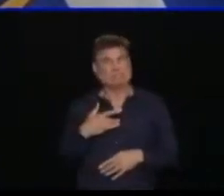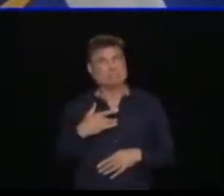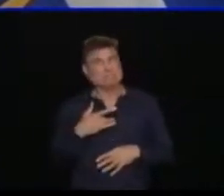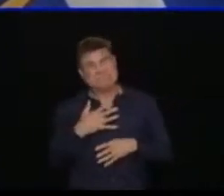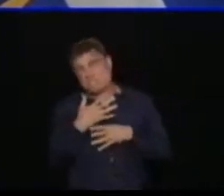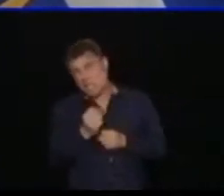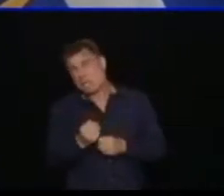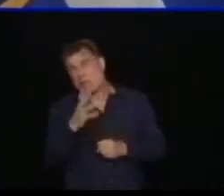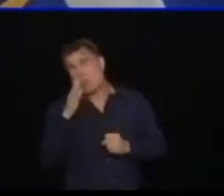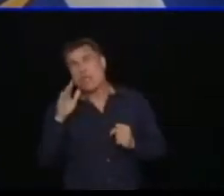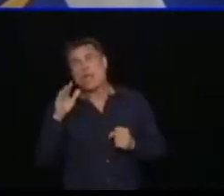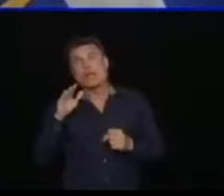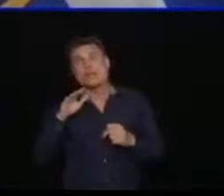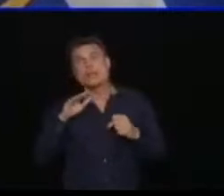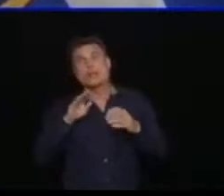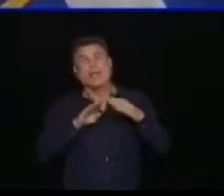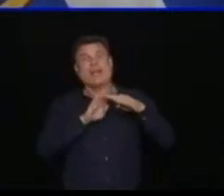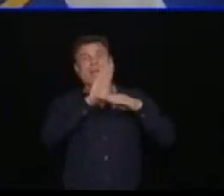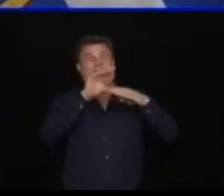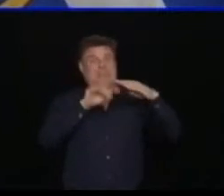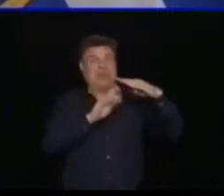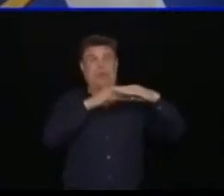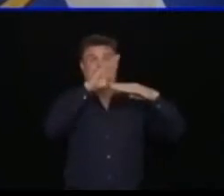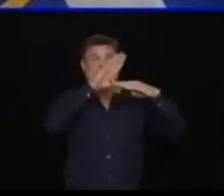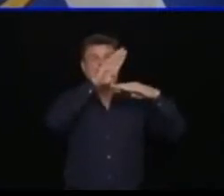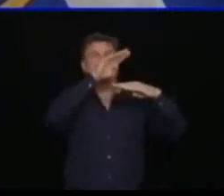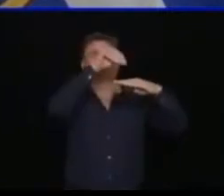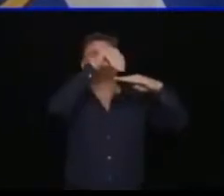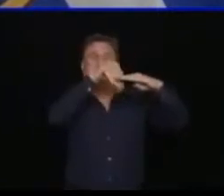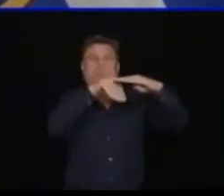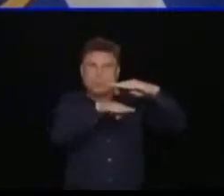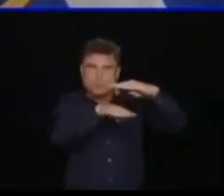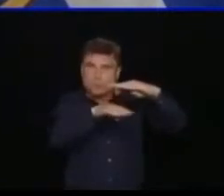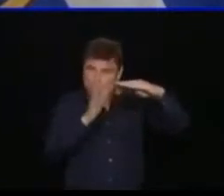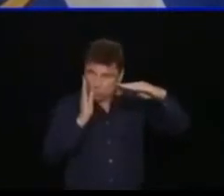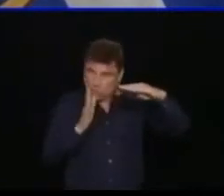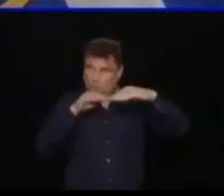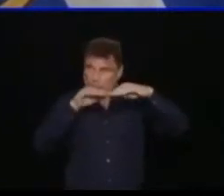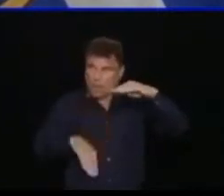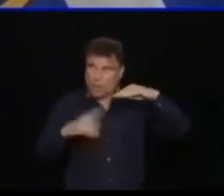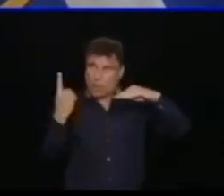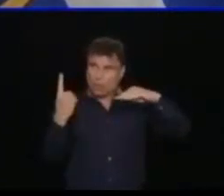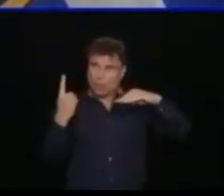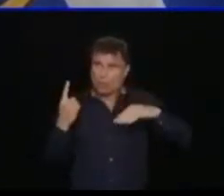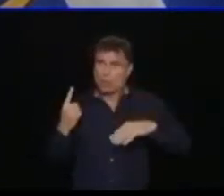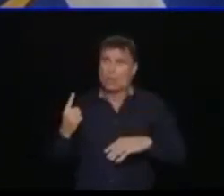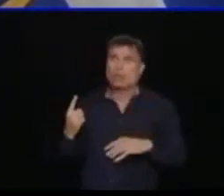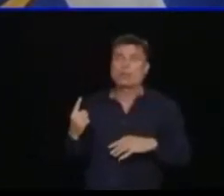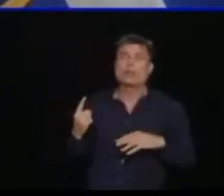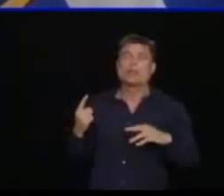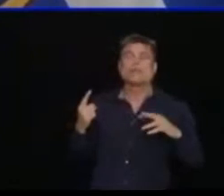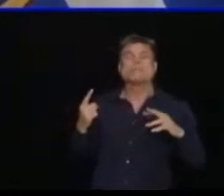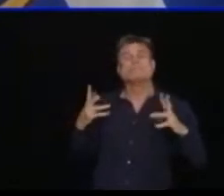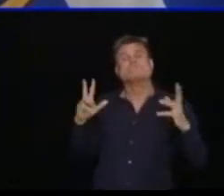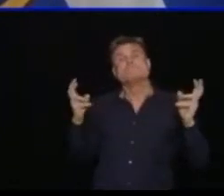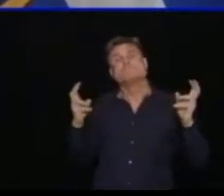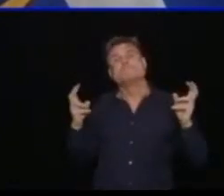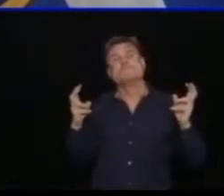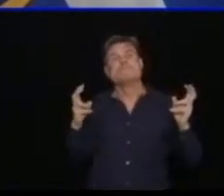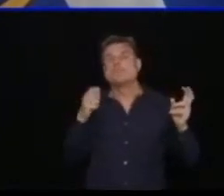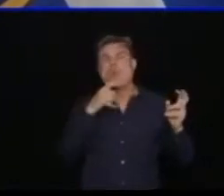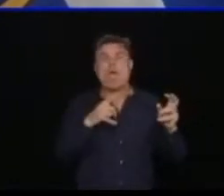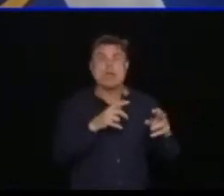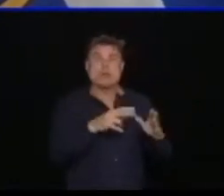在看上去数字越来越大，我关心是不是我们需要往回走能够不现在是太松